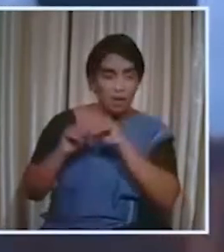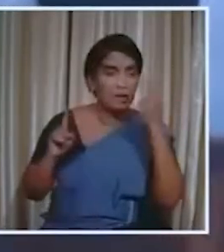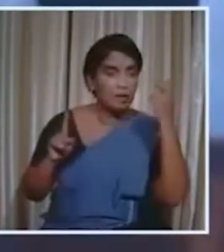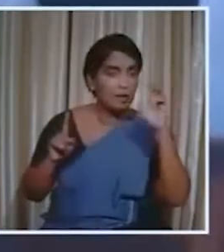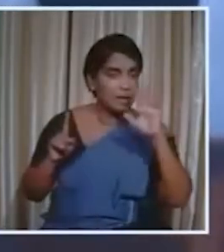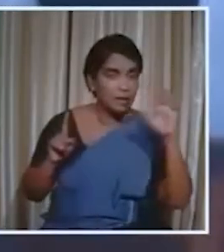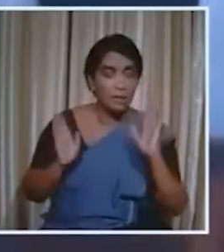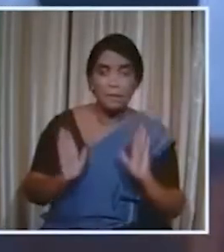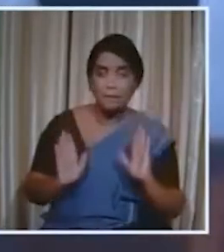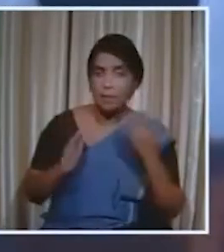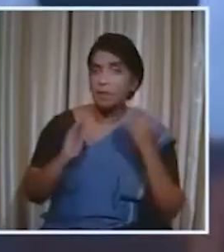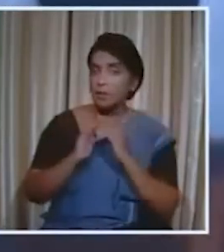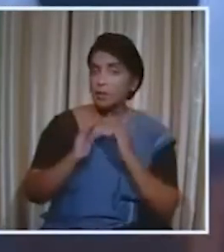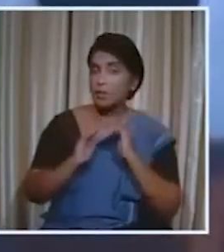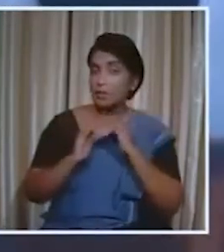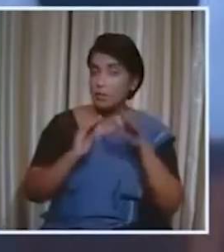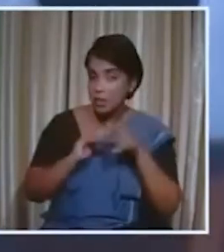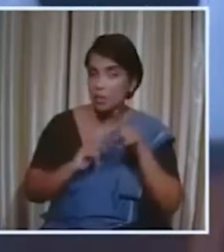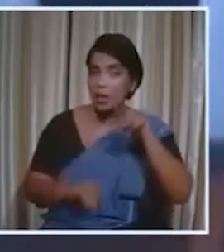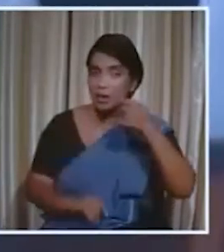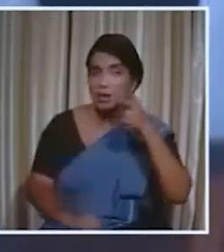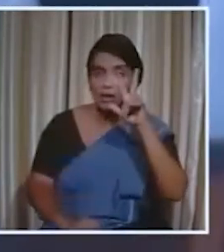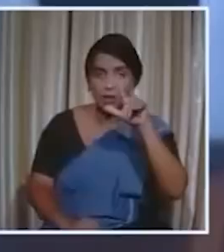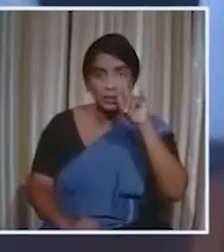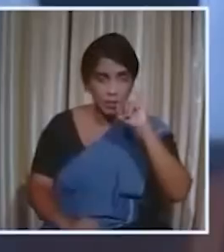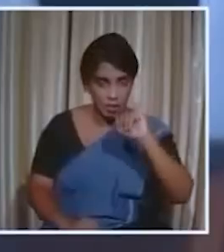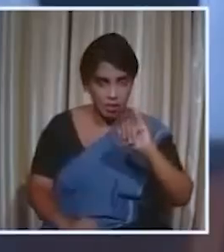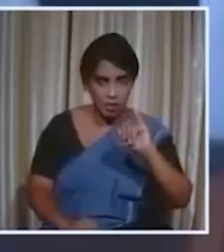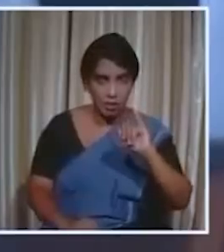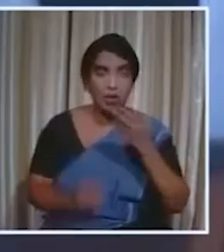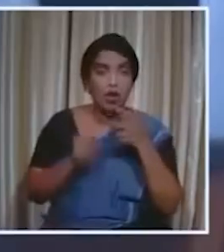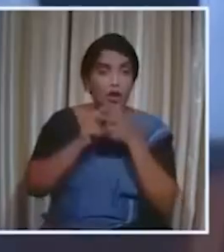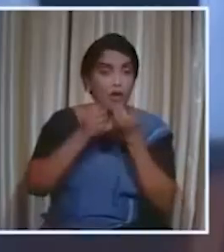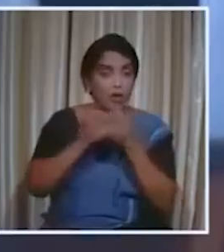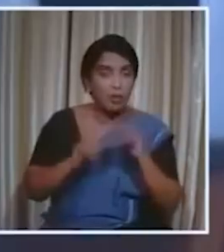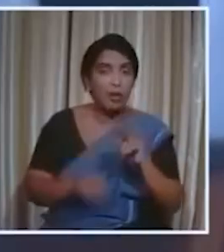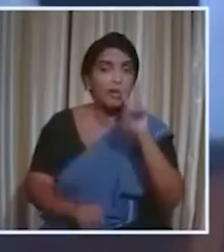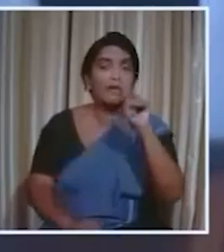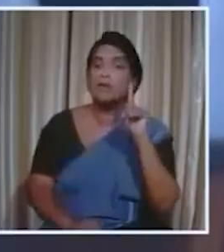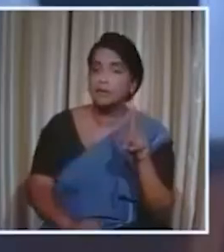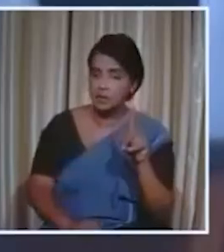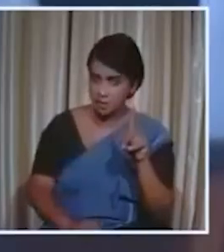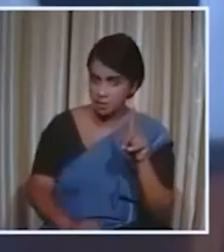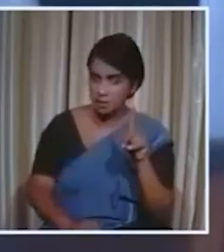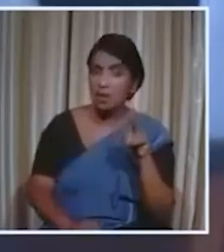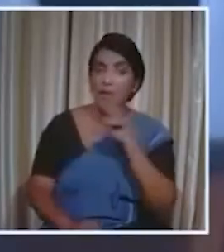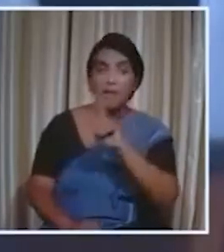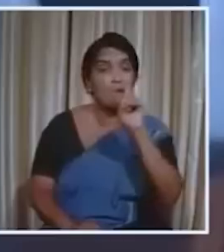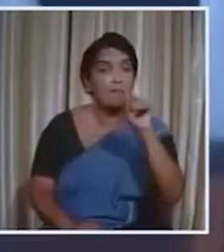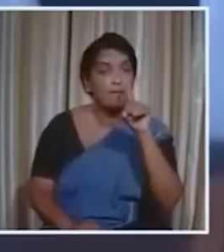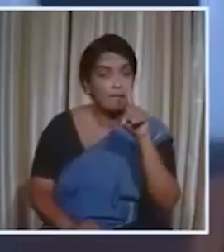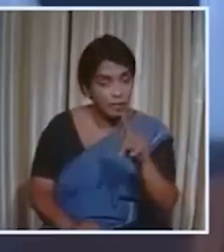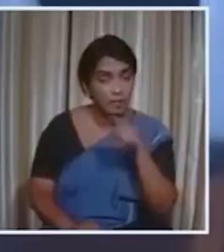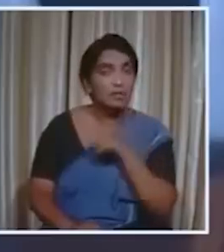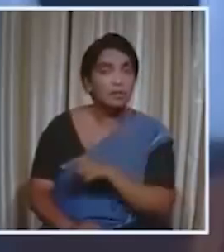කාලේ ආරම්භ කරපු නිවාස ගම්මාන 186න් විවෘත කරලා දීලා තියෙන 21යි ඒ 21ටත්